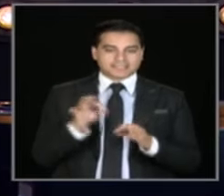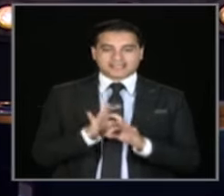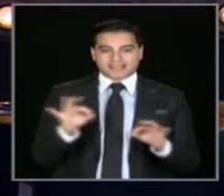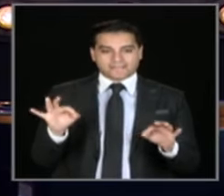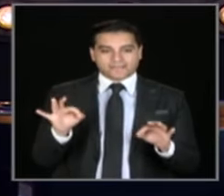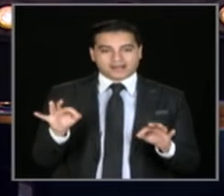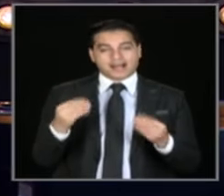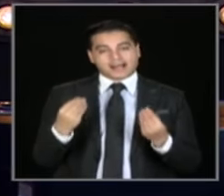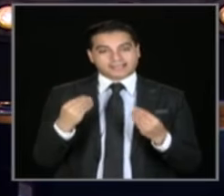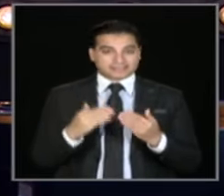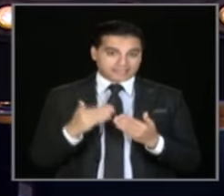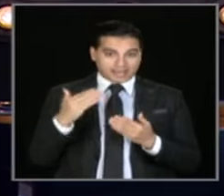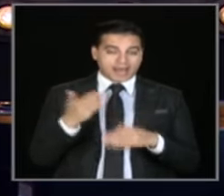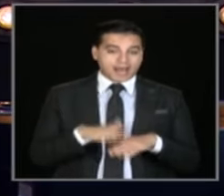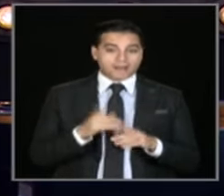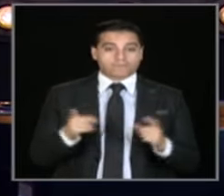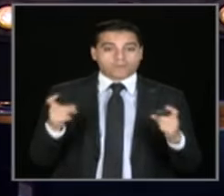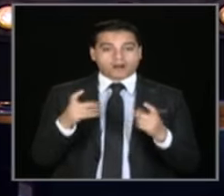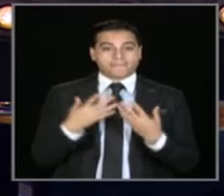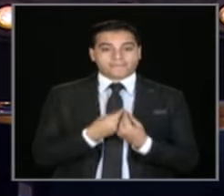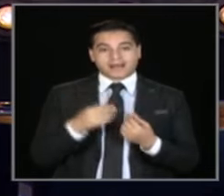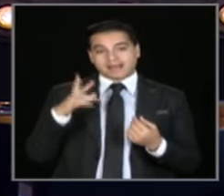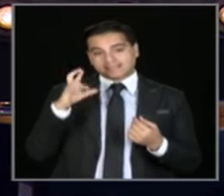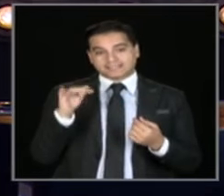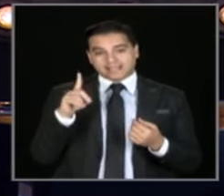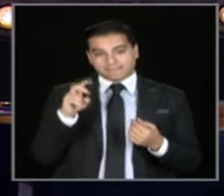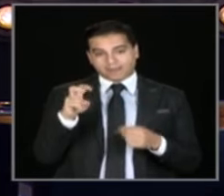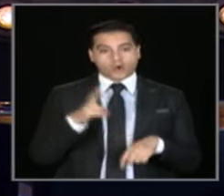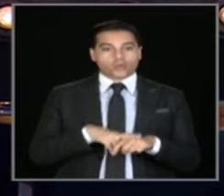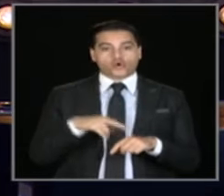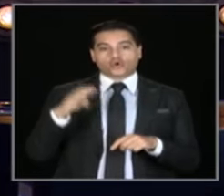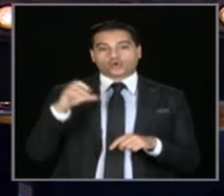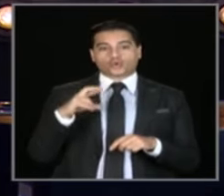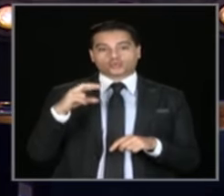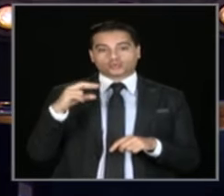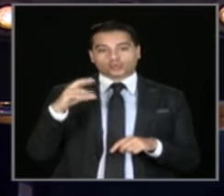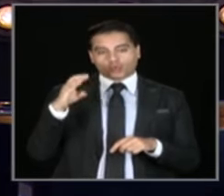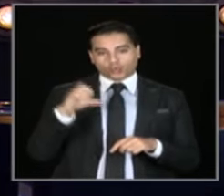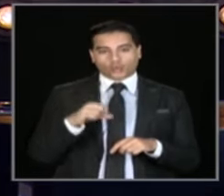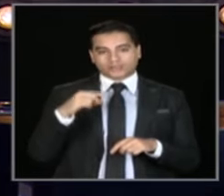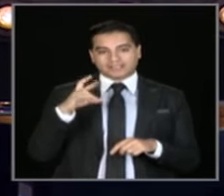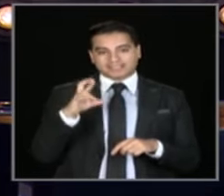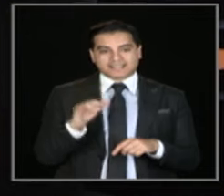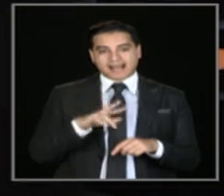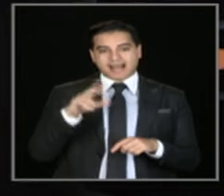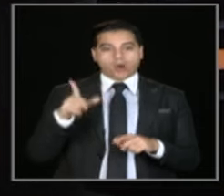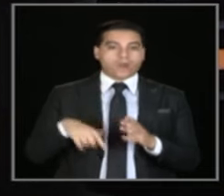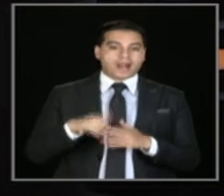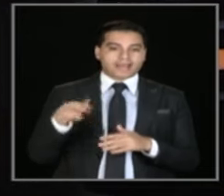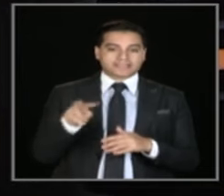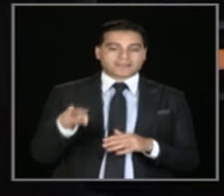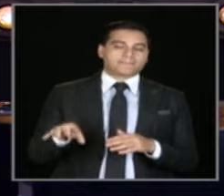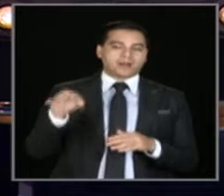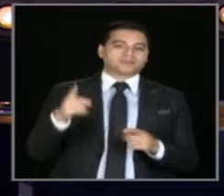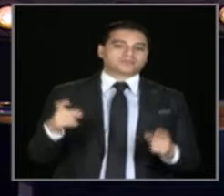كاملين. لسه عندنا مباراة ما بين الزيبق وجودزيلا، اللي هيكسب هيصعد مباراة